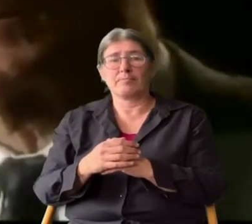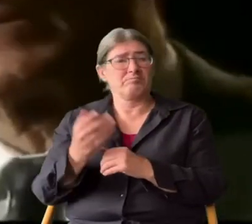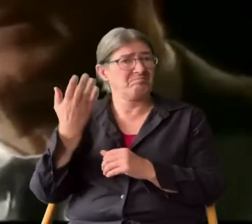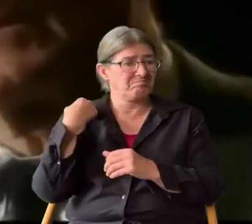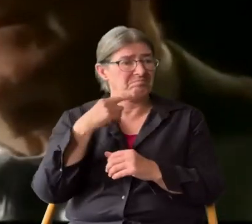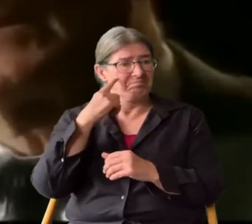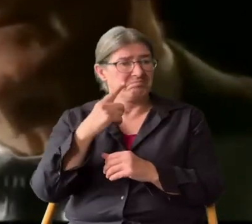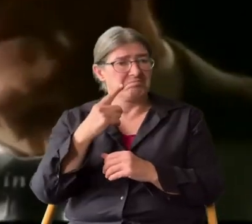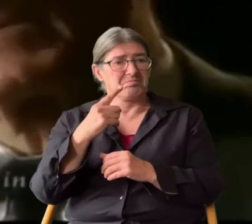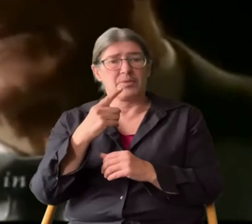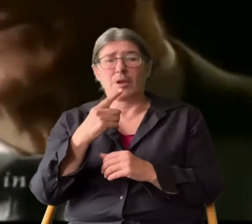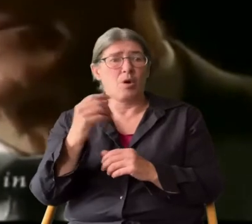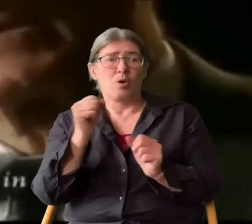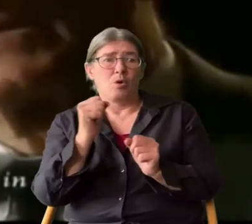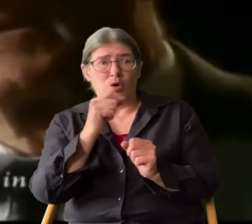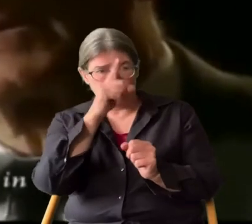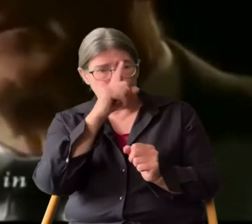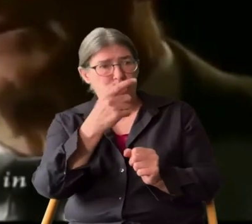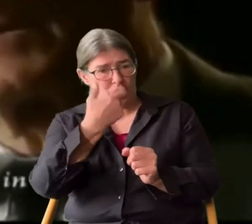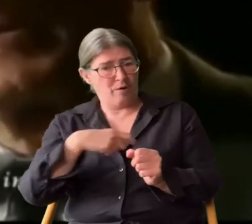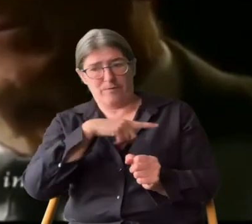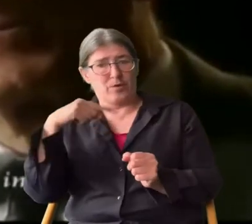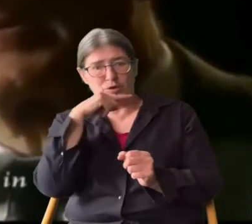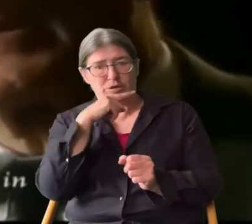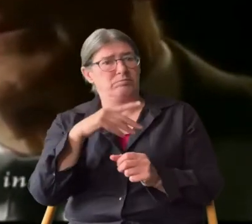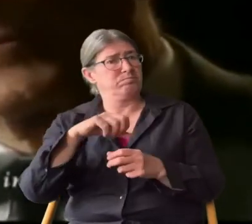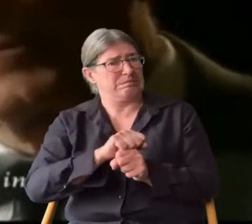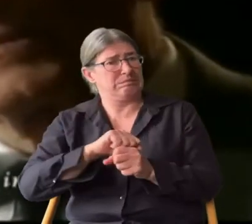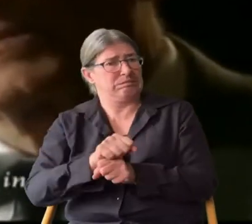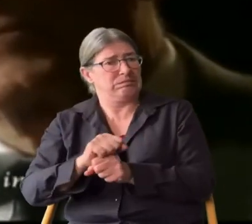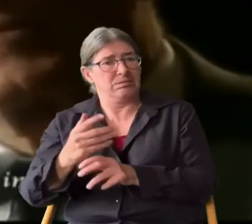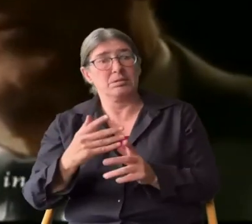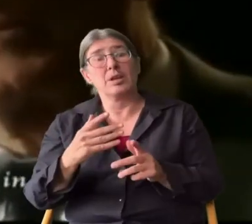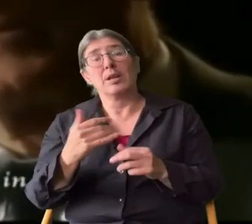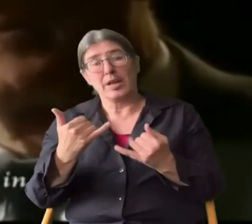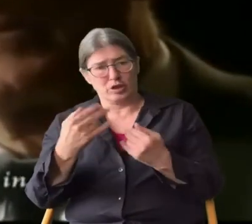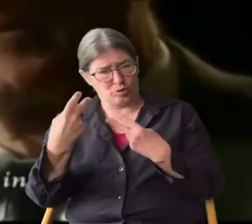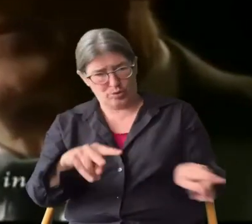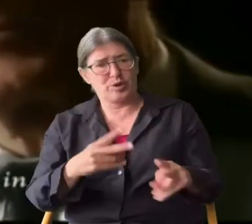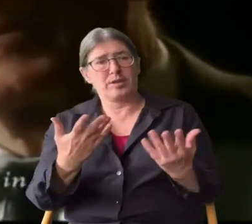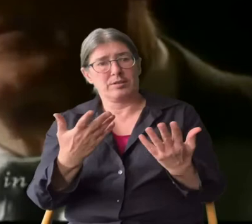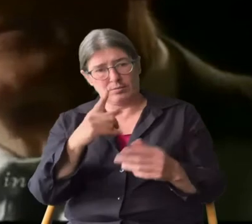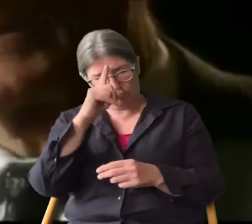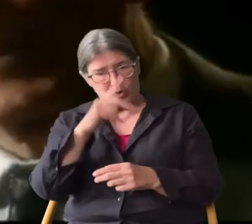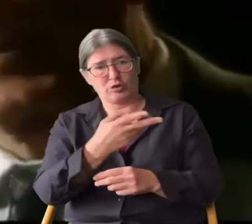Damals dachten wir vor allem an die ungeheuren Verbrechen, die die Deutschen bei uns angerichtet hatten. Und das sollten sie jetzt auch